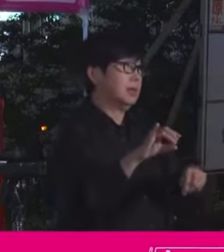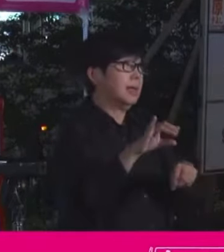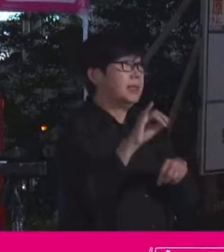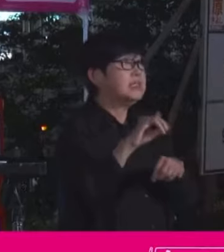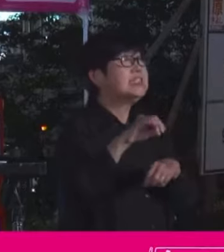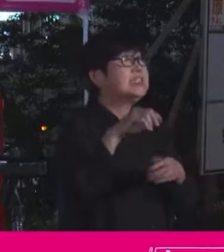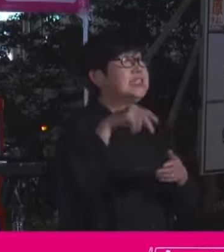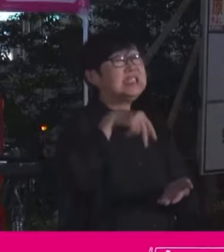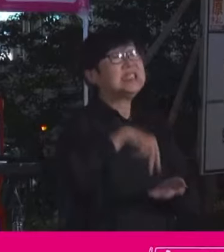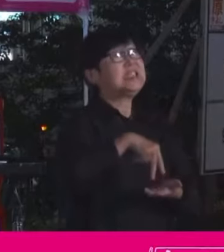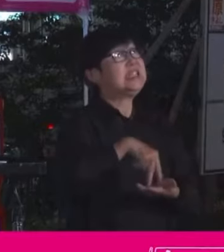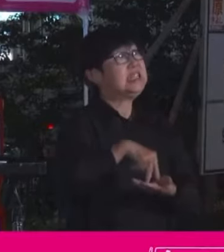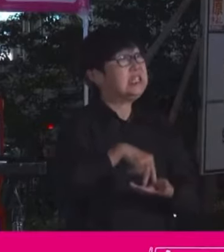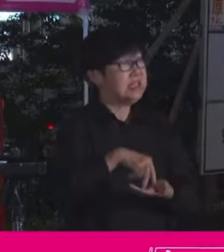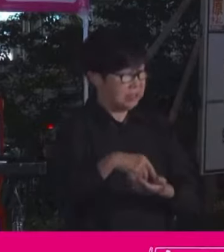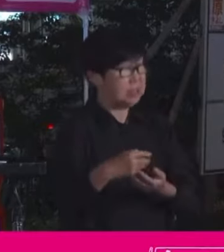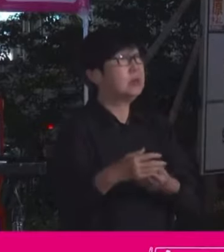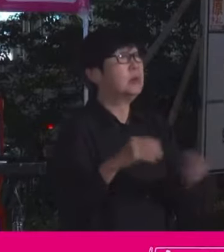。僕学者として